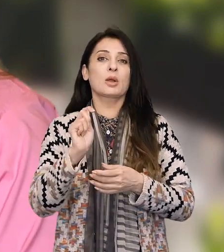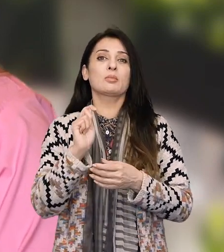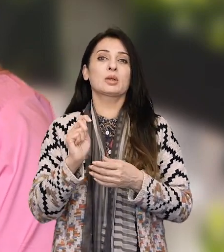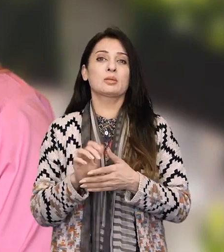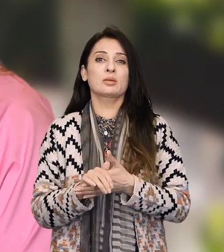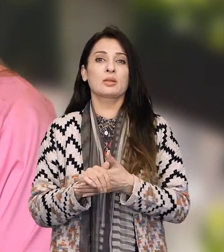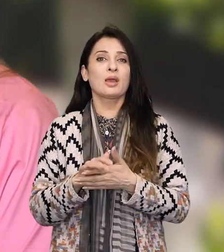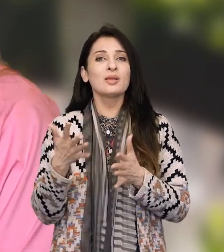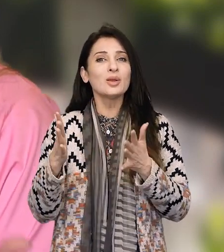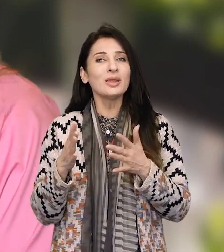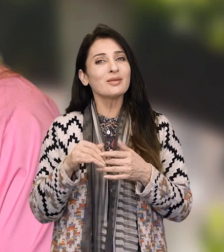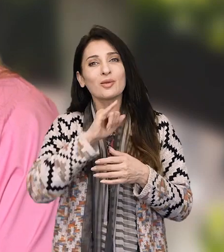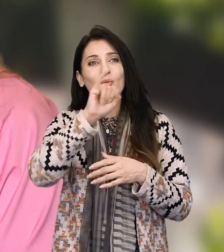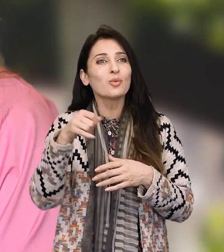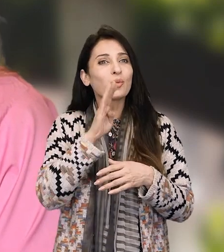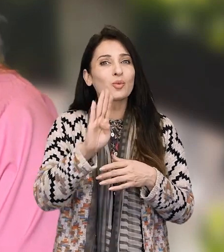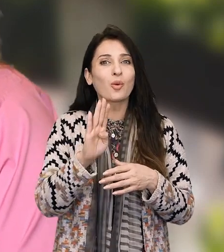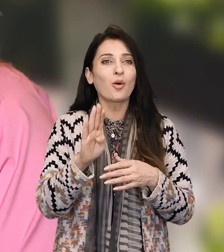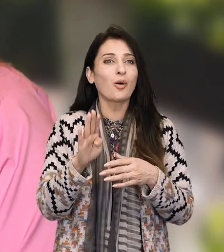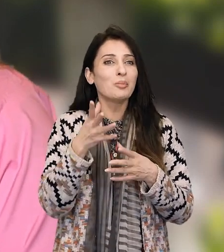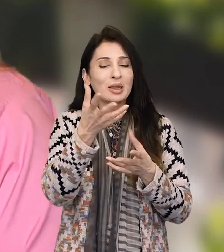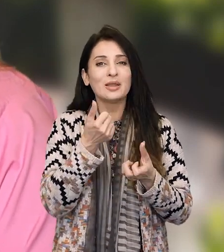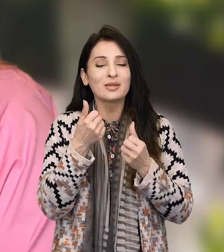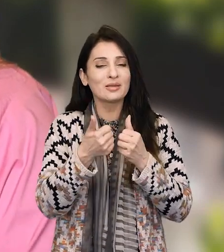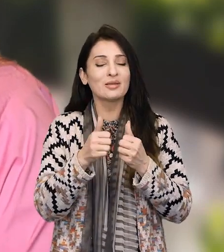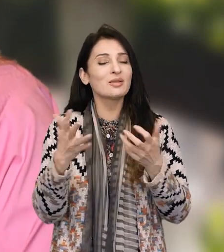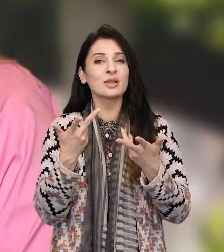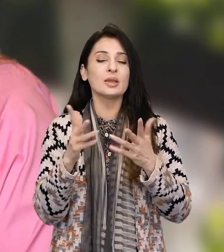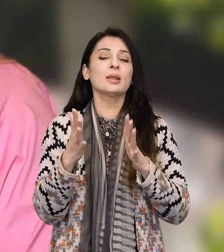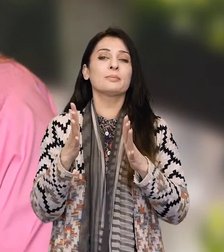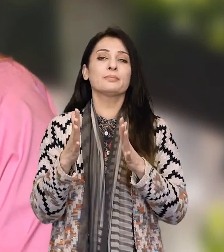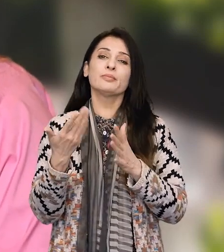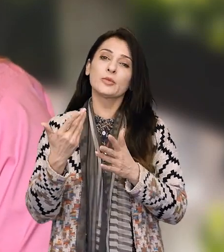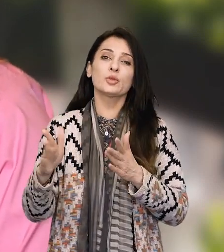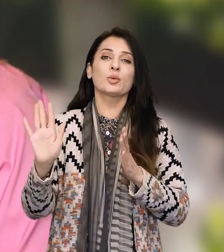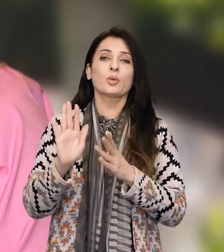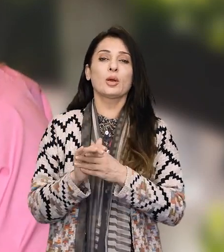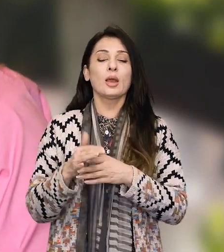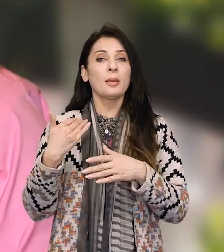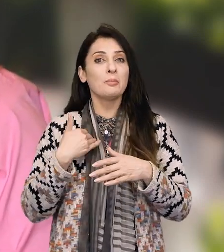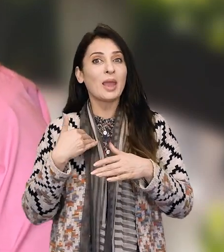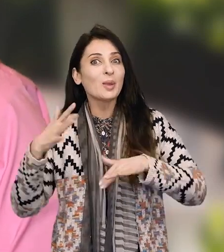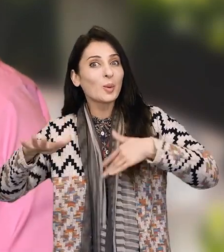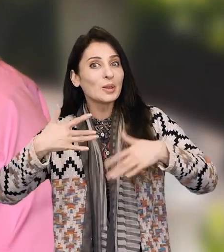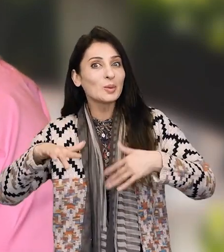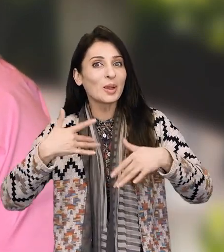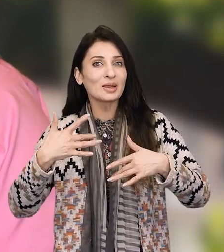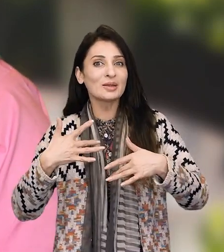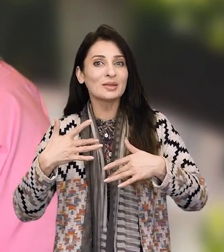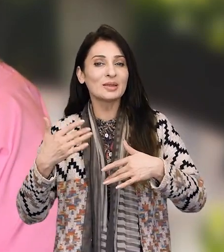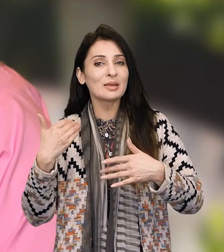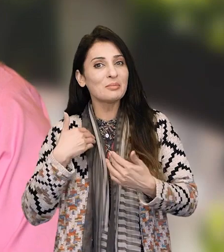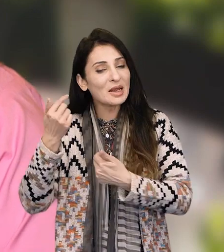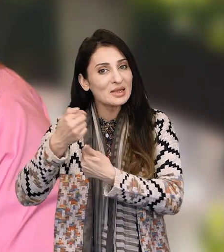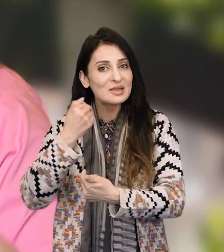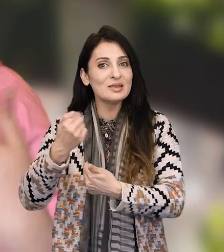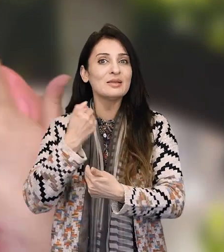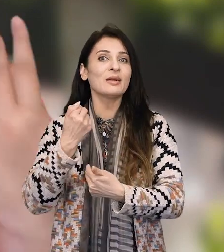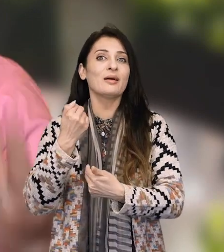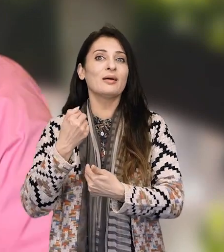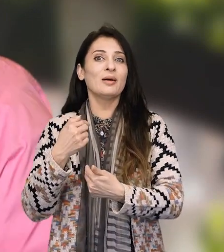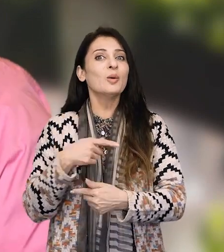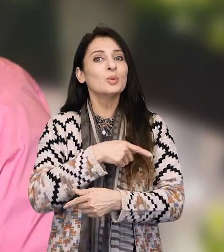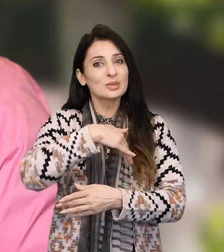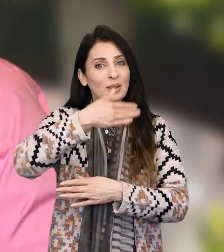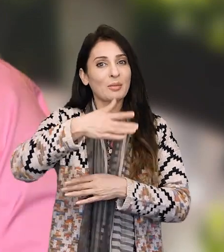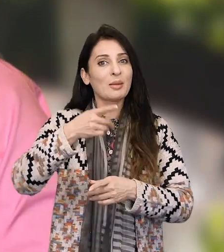अच्छी जॉब मिलेगी या क्या बिजनेस करेगा. आई स्टार्टेड फ्रॉम जस्ट something that I was enjoying. I got into learning, then I got